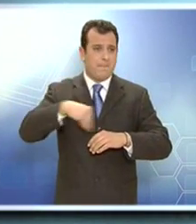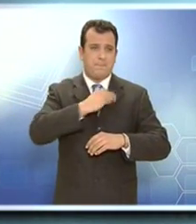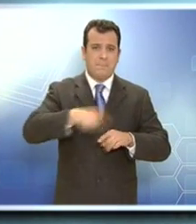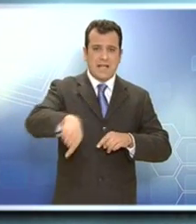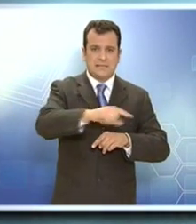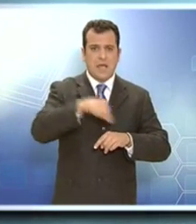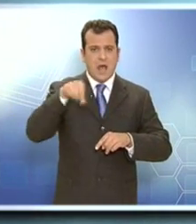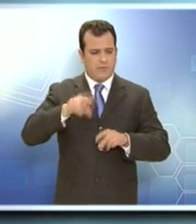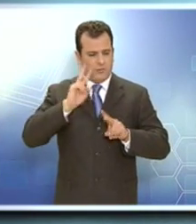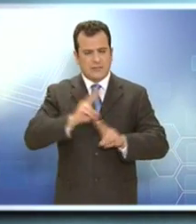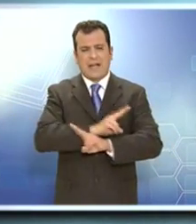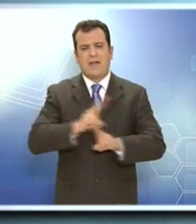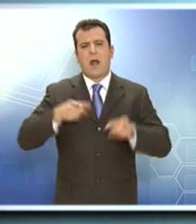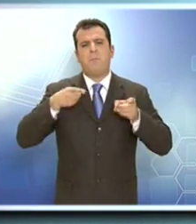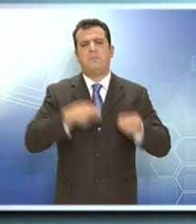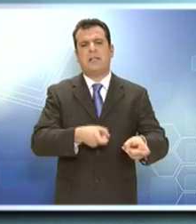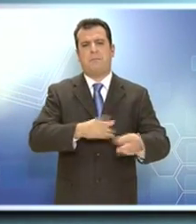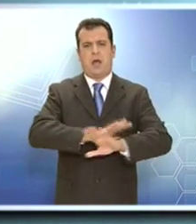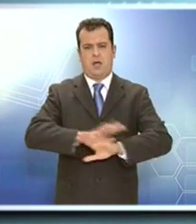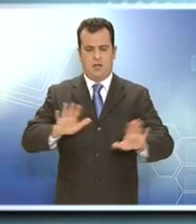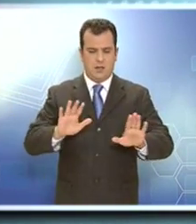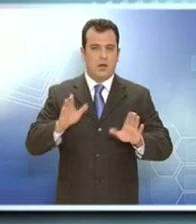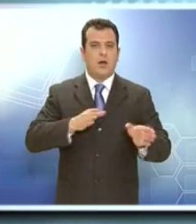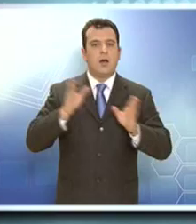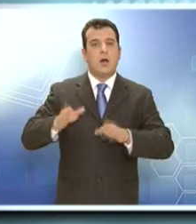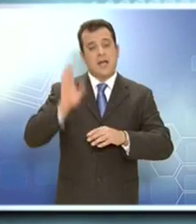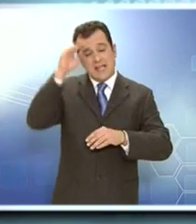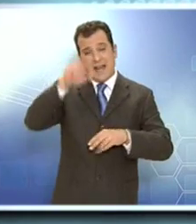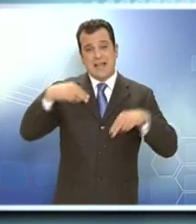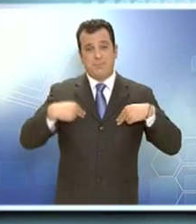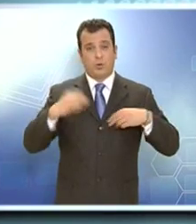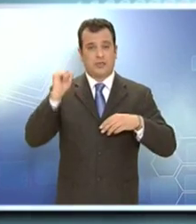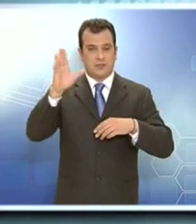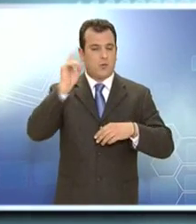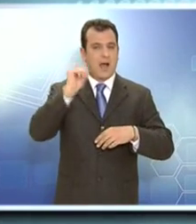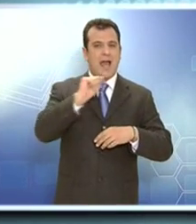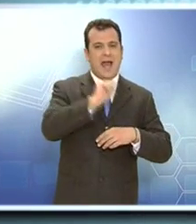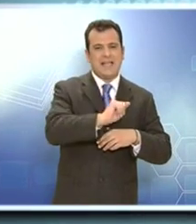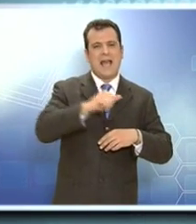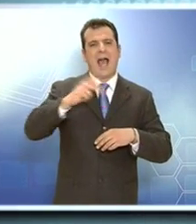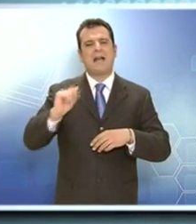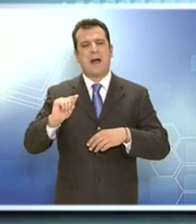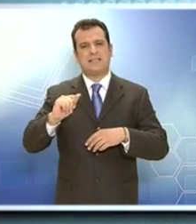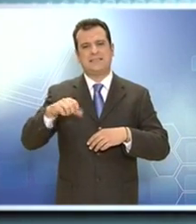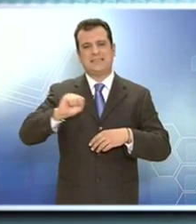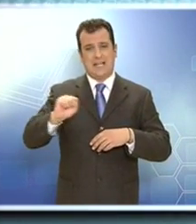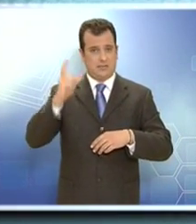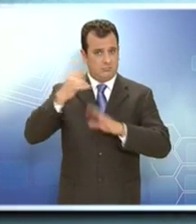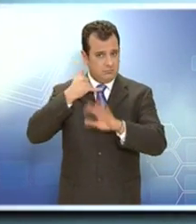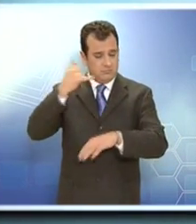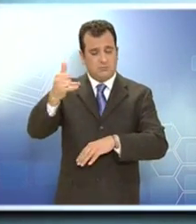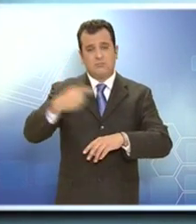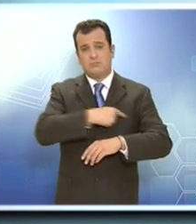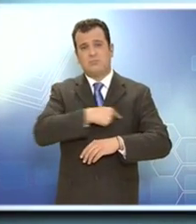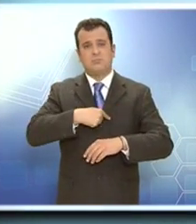είναι η επιτομή των εγκλημάτων πολέμου, δήλωσε. Ο Ιρανός Υπουργός Εξωτερικών, Αλί Ακμπάρ Σαλεχή, είχε χθες τηλεφωνική επικοινωνία με